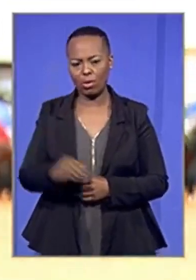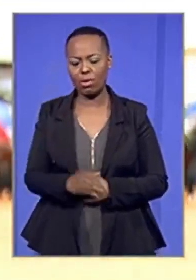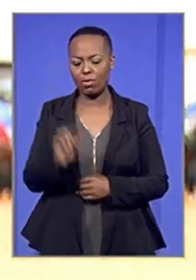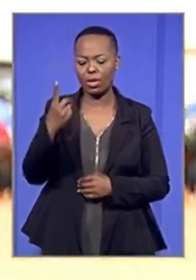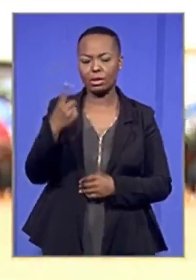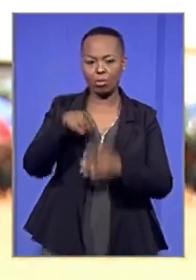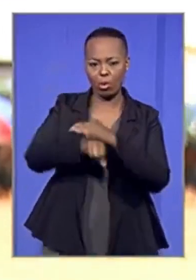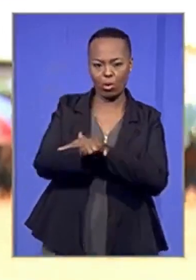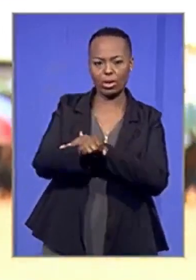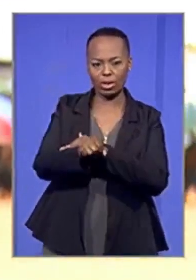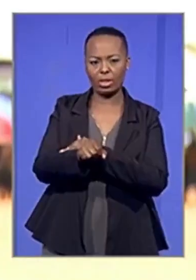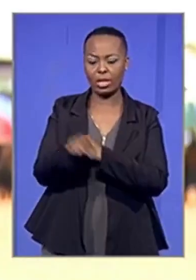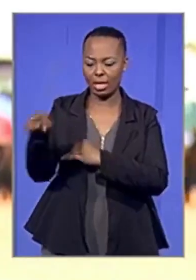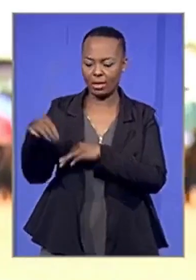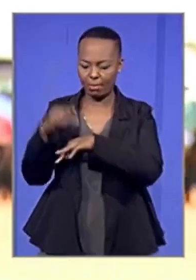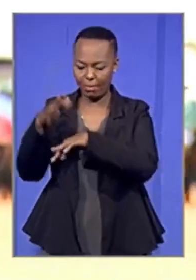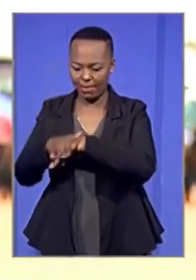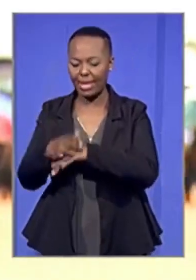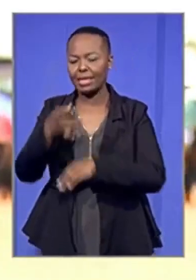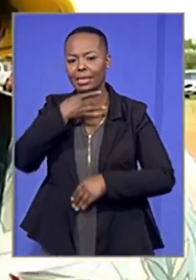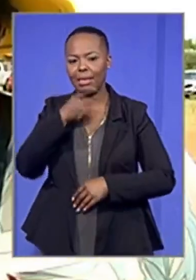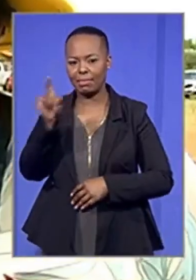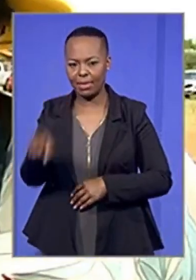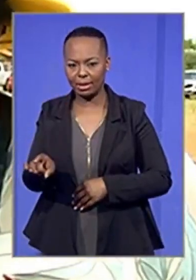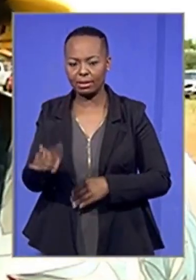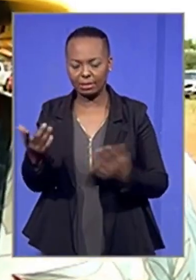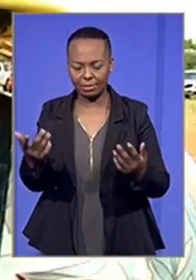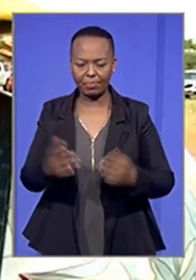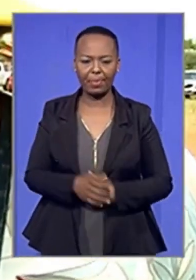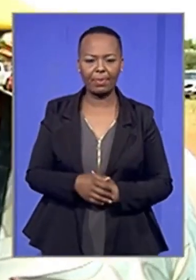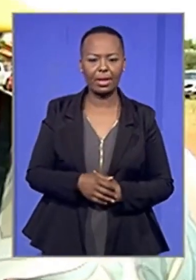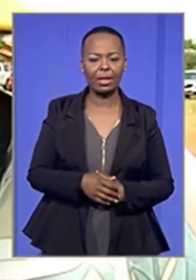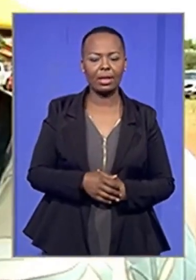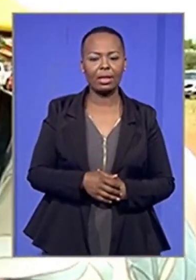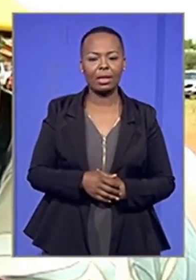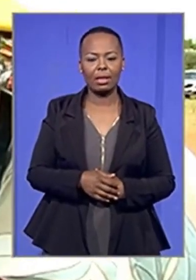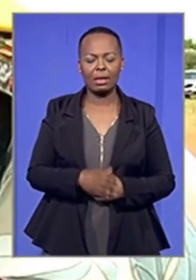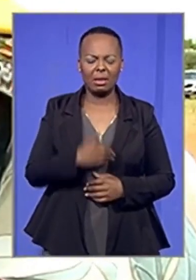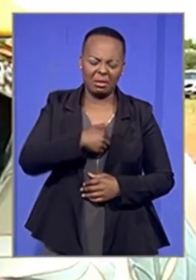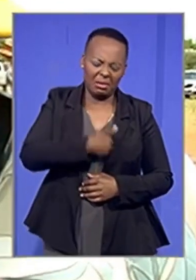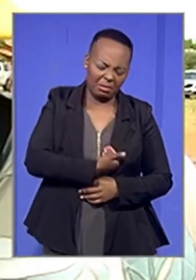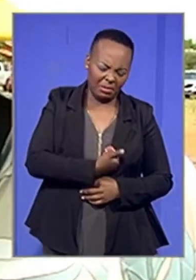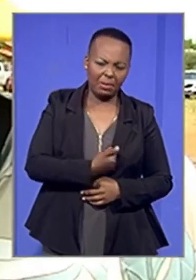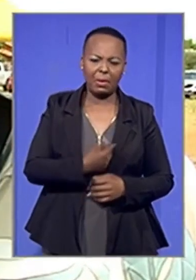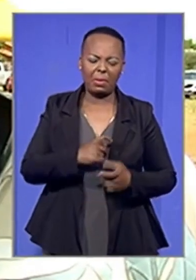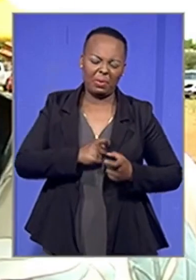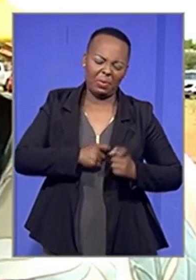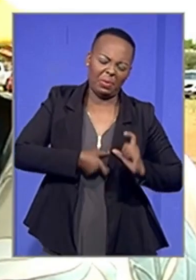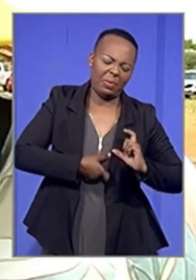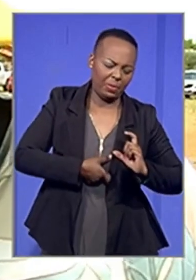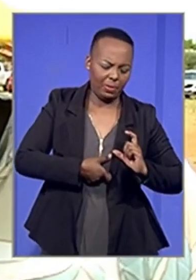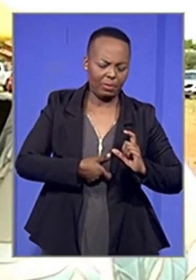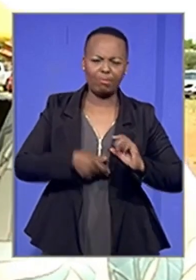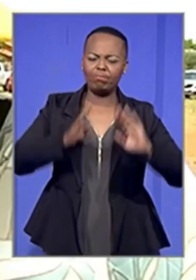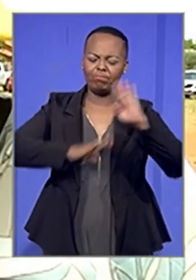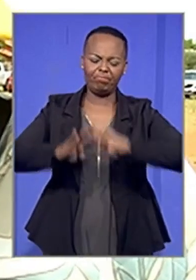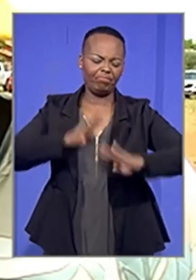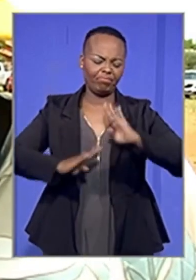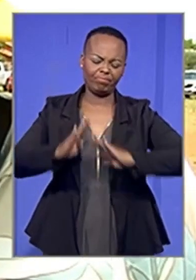be a swantse ba a chata ka Saturday. Re kwile bothoko kudu a di gotelele re palela go